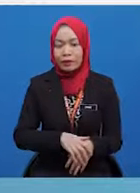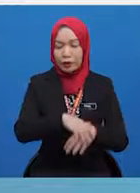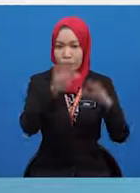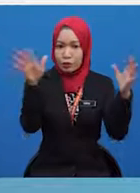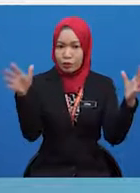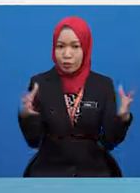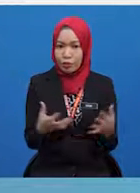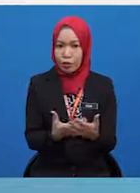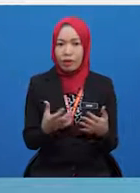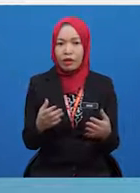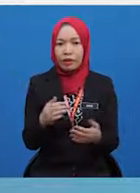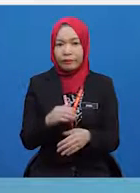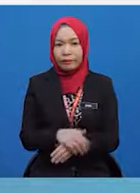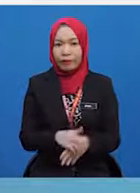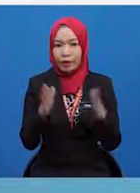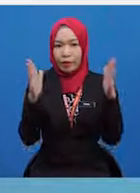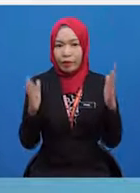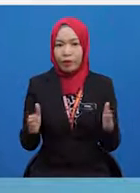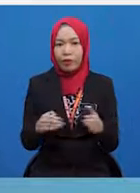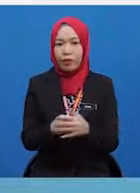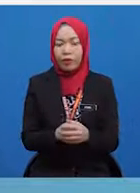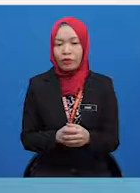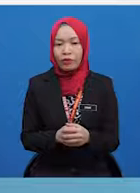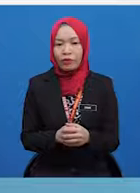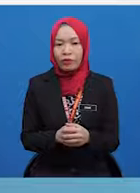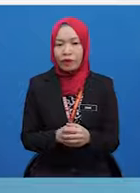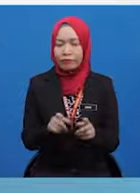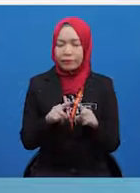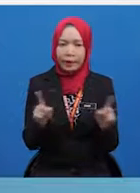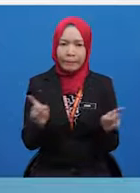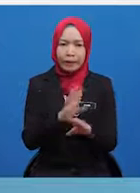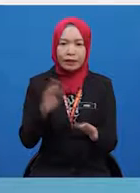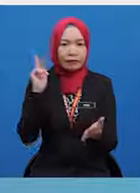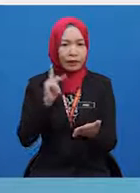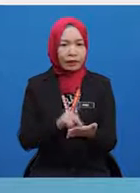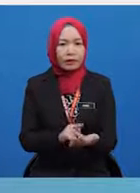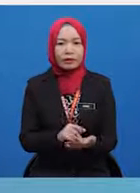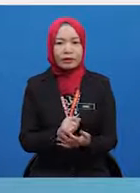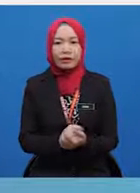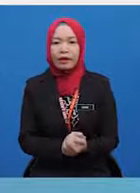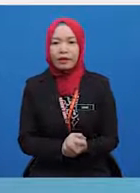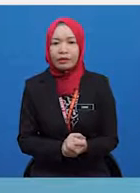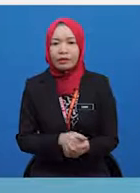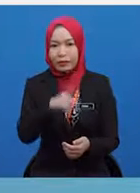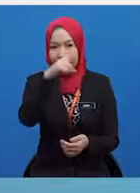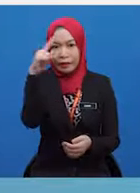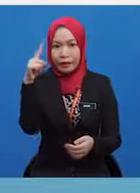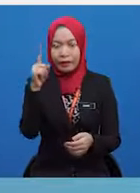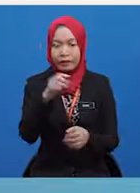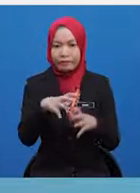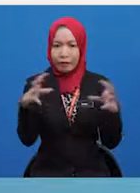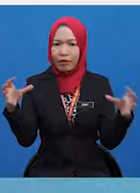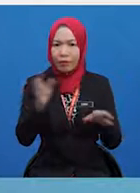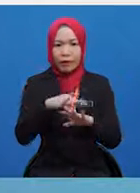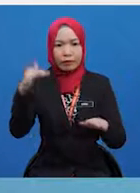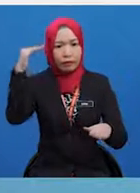Namun, ia tidak dikenali ramai kerana tidak dikomersialkan. Dalam situasi ini, Makcik